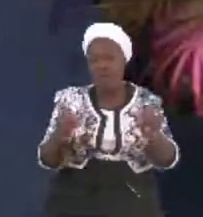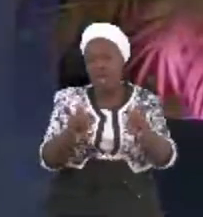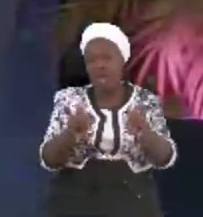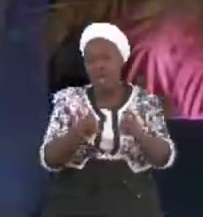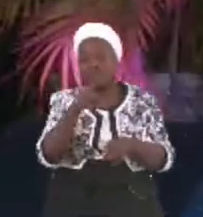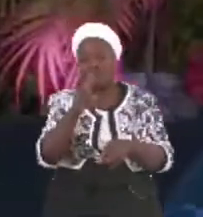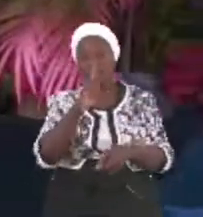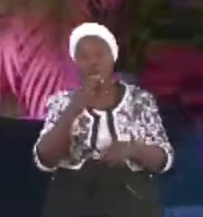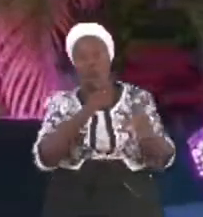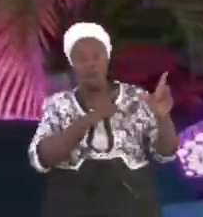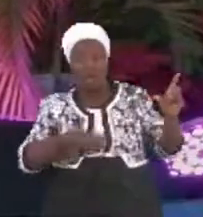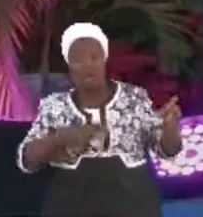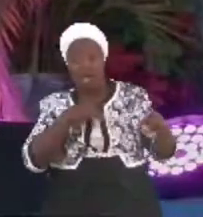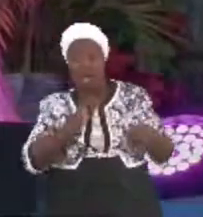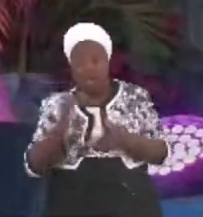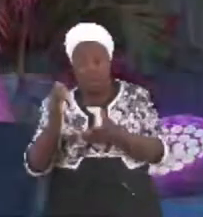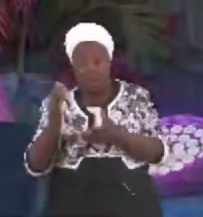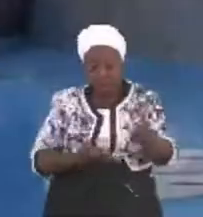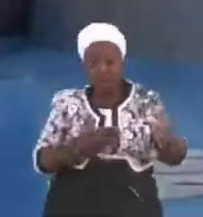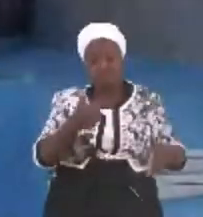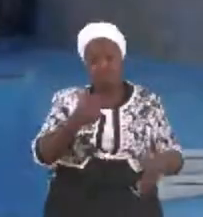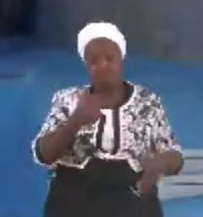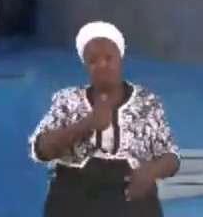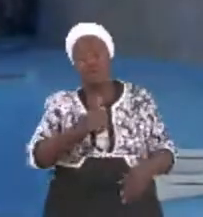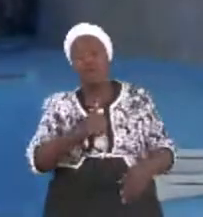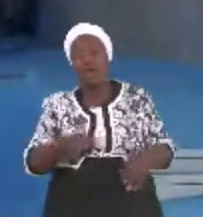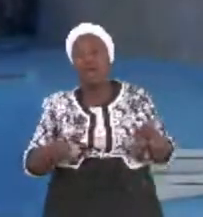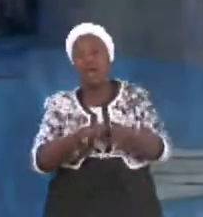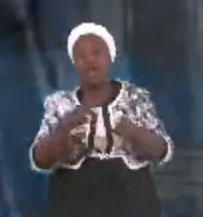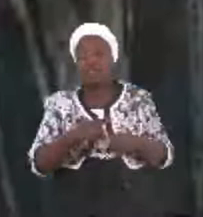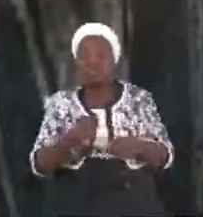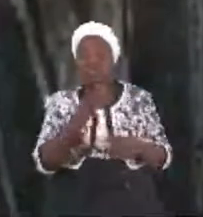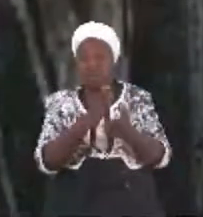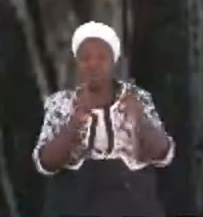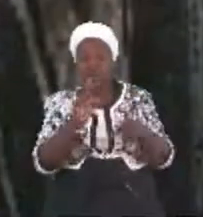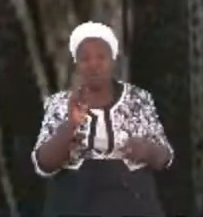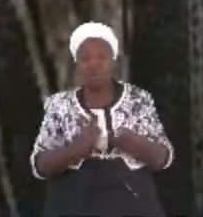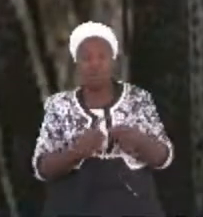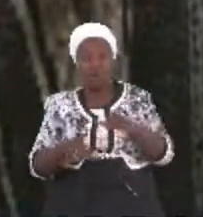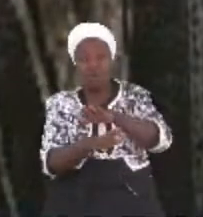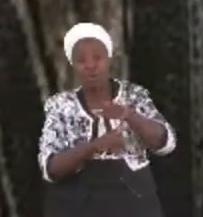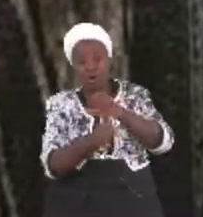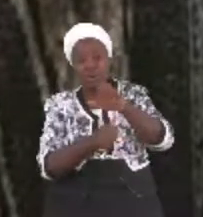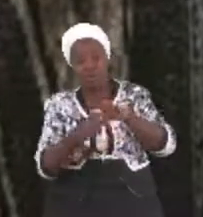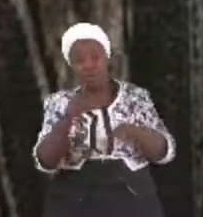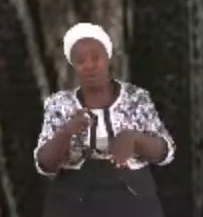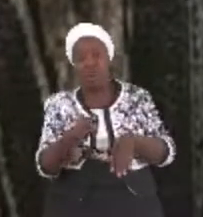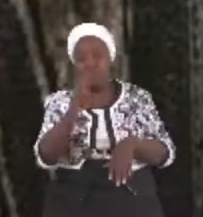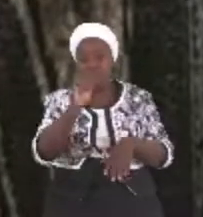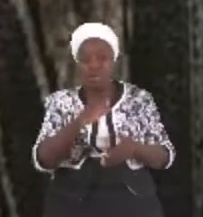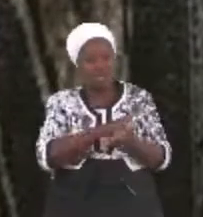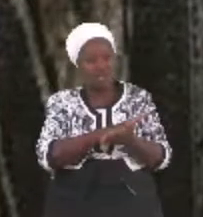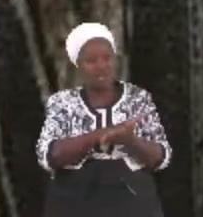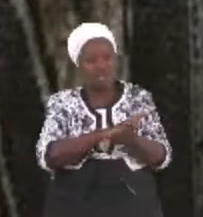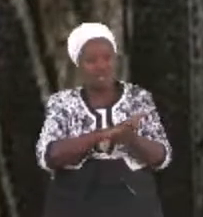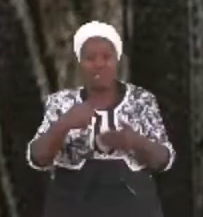comme tu es Seigneur et que je me mets comme un sujet sous toi, tu peux me purifier.